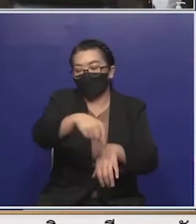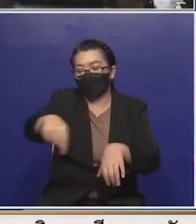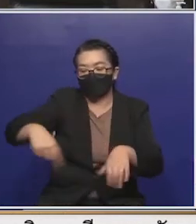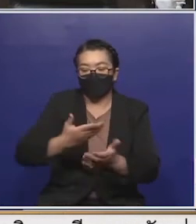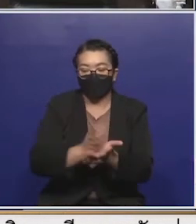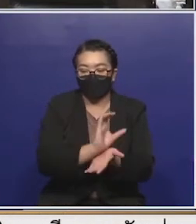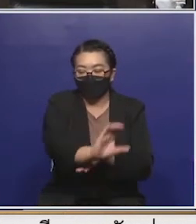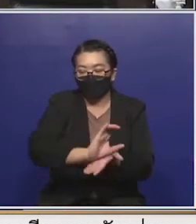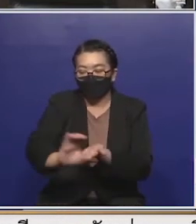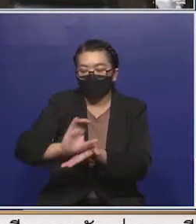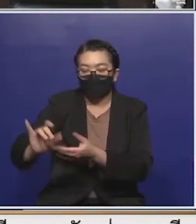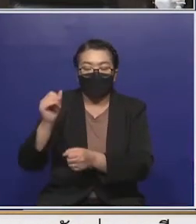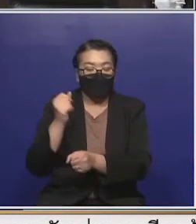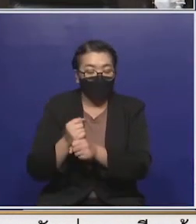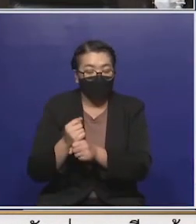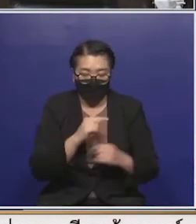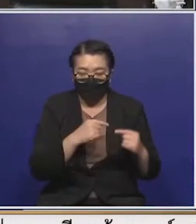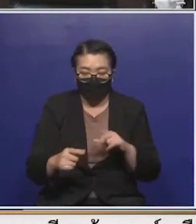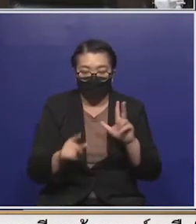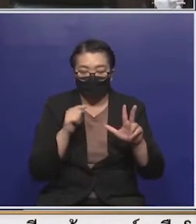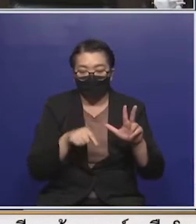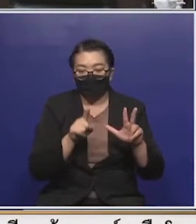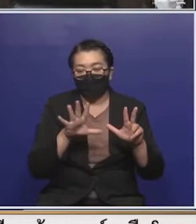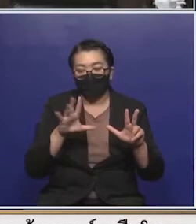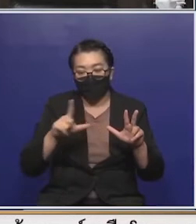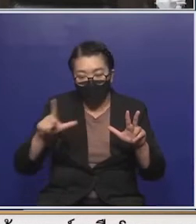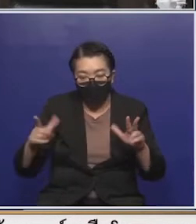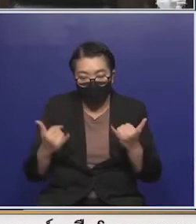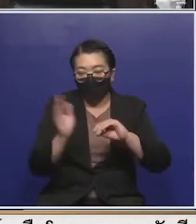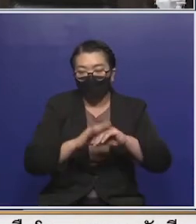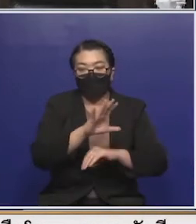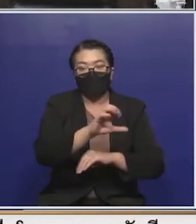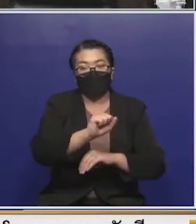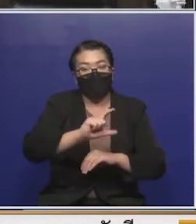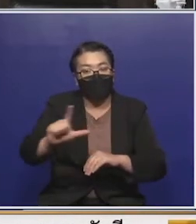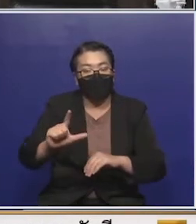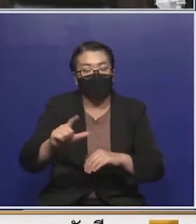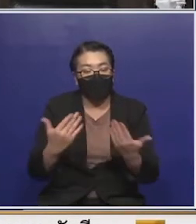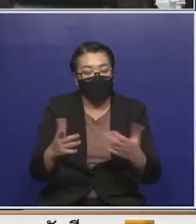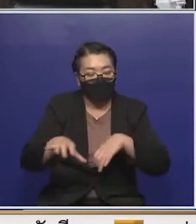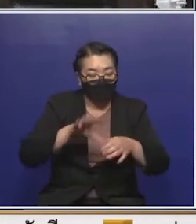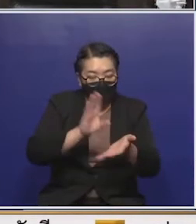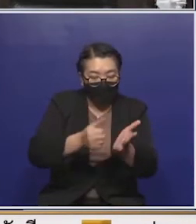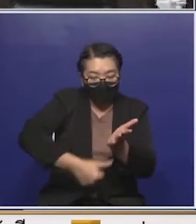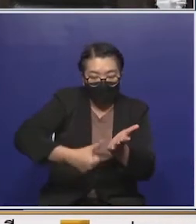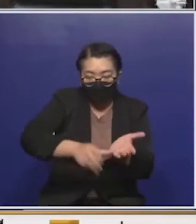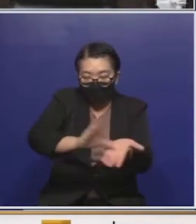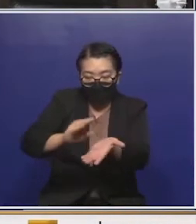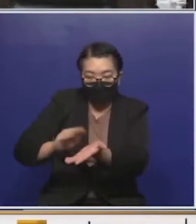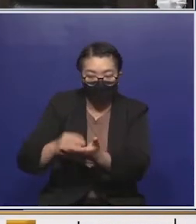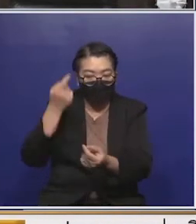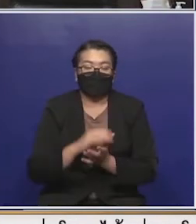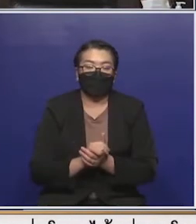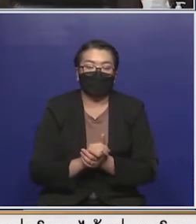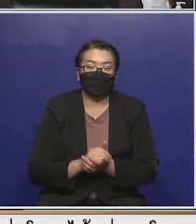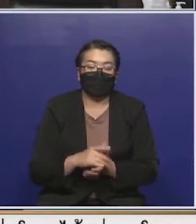ปี 2565 นี่อีก 3.1 ลานล้านบาทและจะกู้เพิมอก 500 ล้านบาทในขณะที่การจัดเก็บรายได้จะไม่ได้ตามเป้าถึง 200